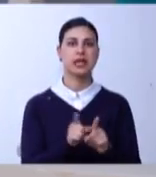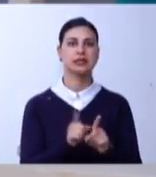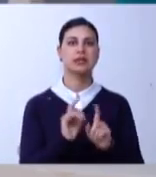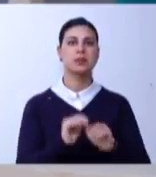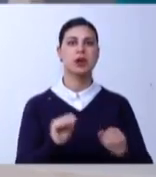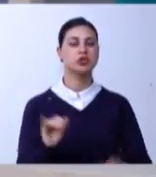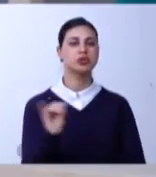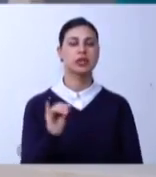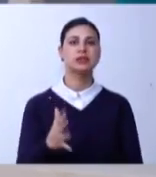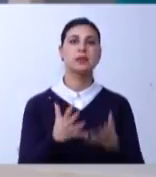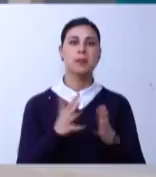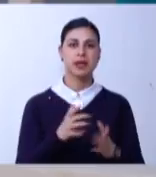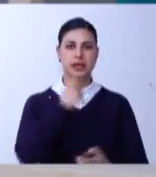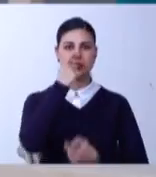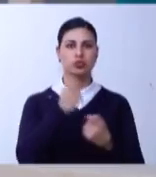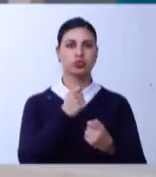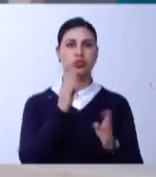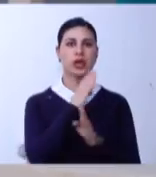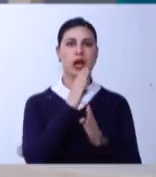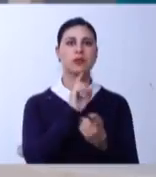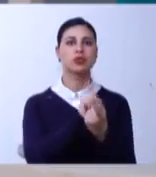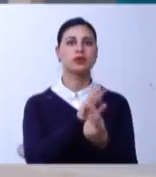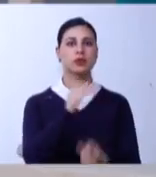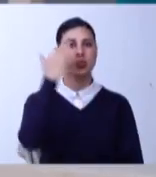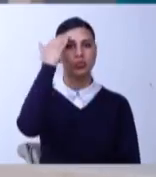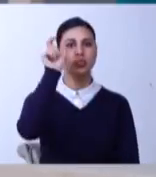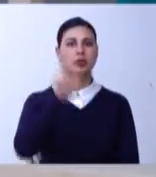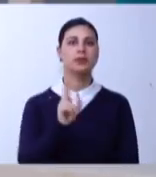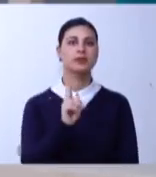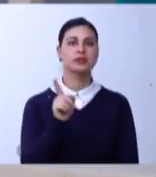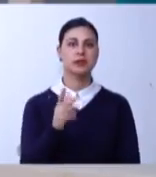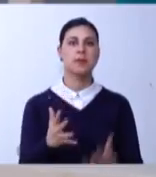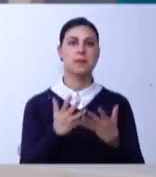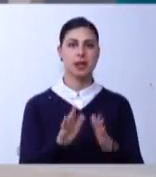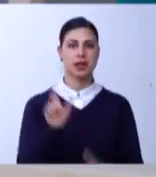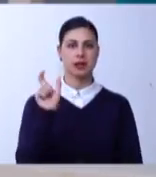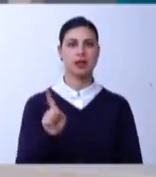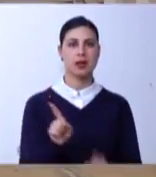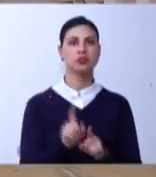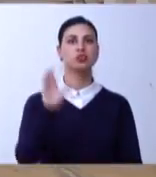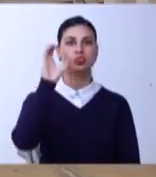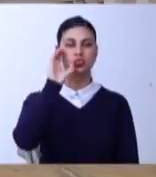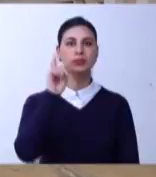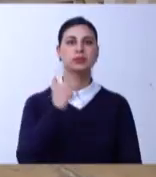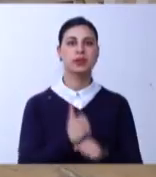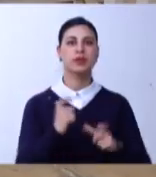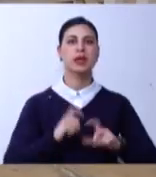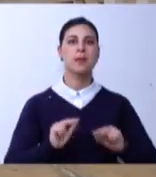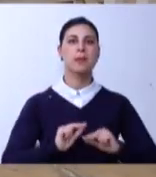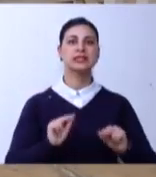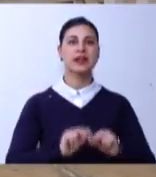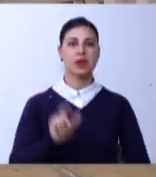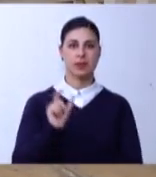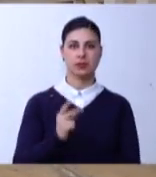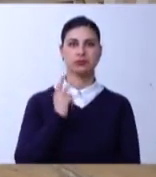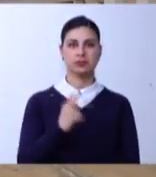ბაღში, სადაც უფრო მეტად სტრუქტურული გარემო დახვდება და უცხო ადამიანი, რომელიც მისთვის უფრო ავტორიტეტია და მთავარია, რომ მასწავლებელი იყოს მისთვის